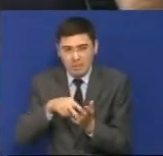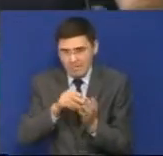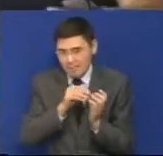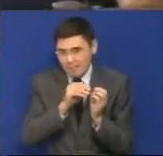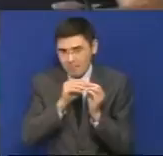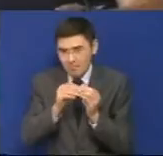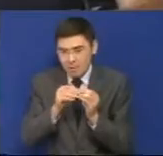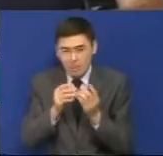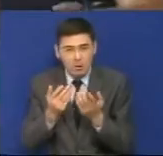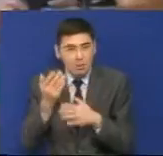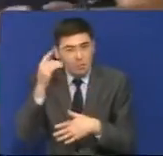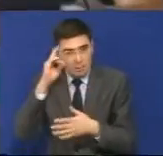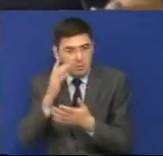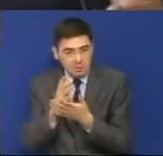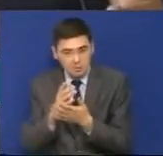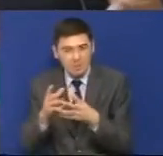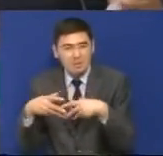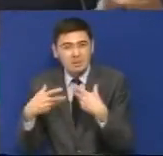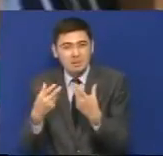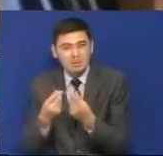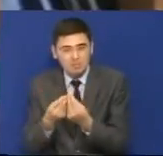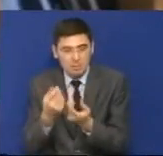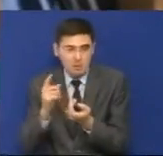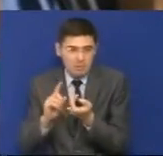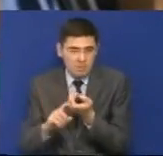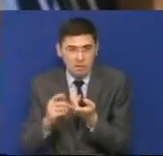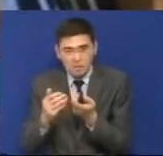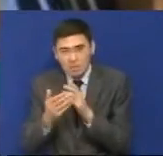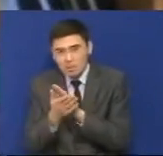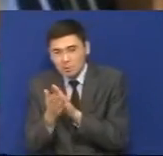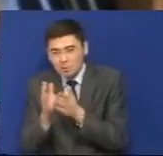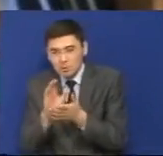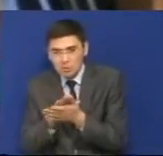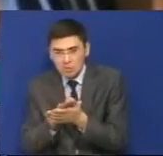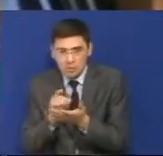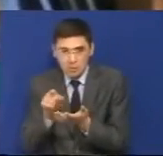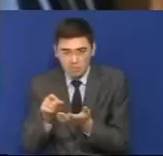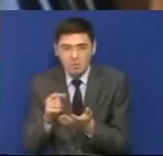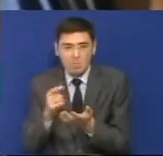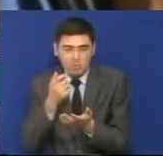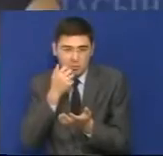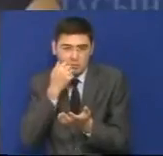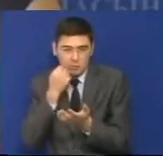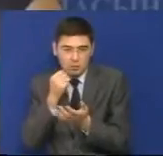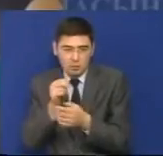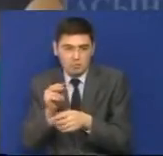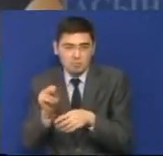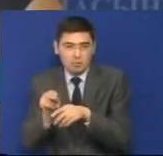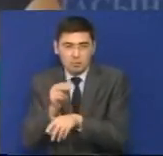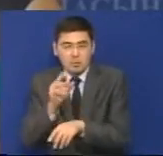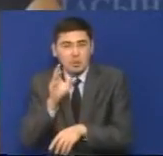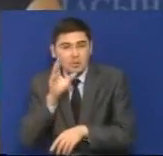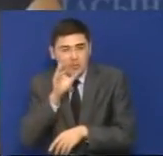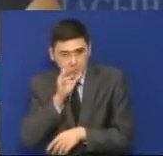яғни мемлекет бұрынғысынша, отбасына белгілі бір жағдайды ескер отырып, жағдайларын түзетуге мүмкіндік береді. Сонымен қатар